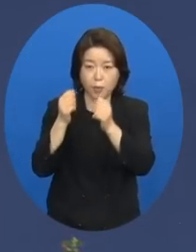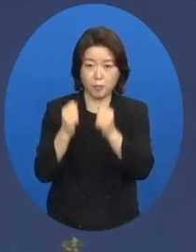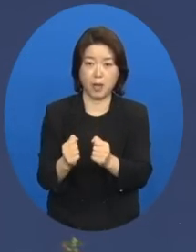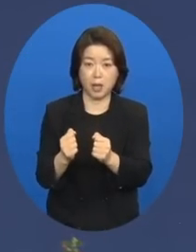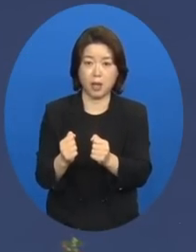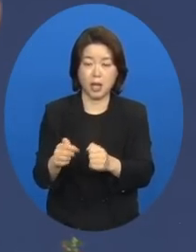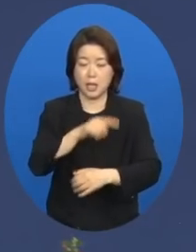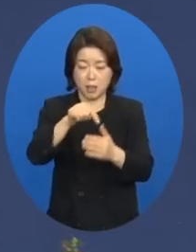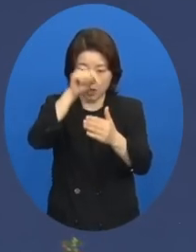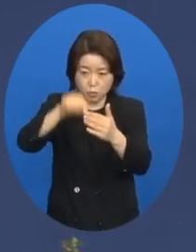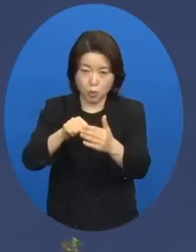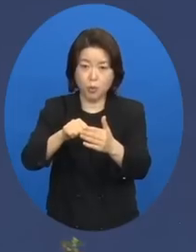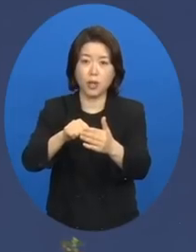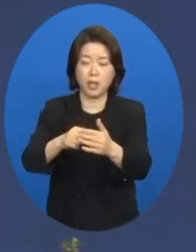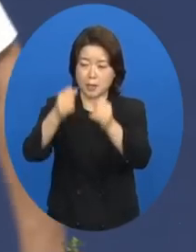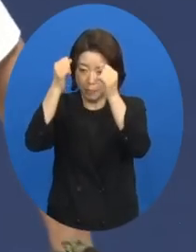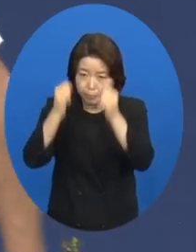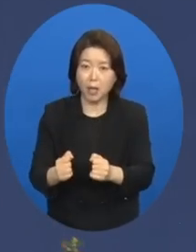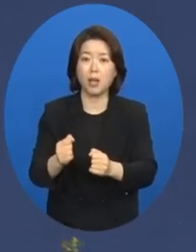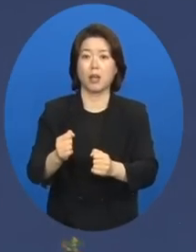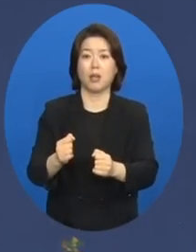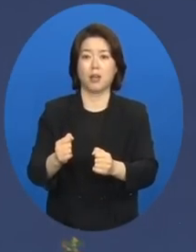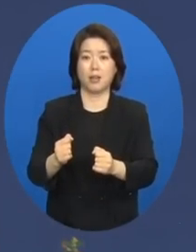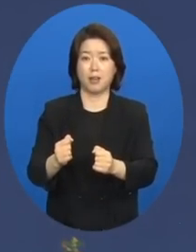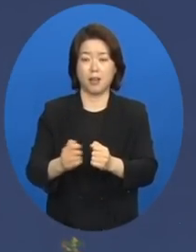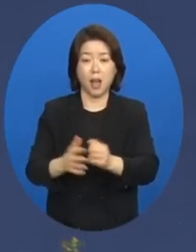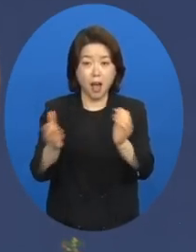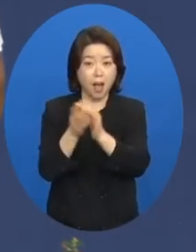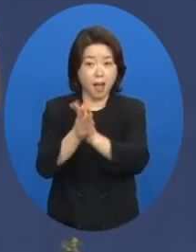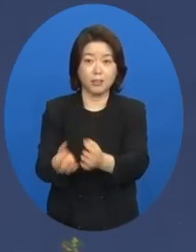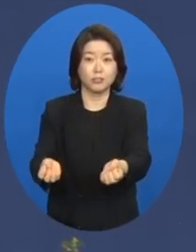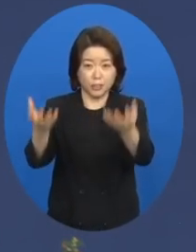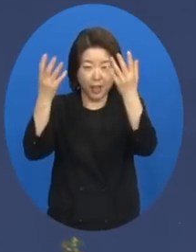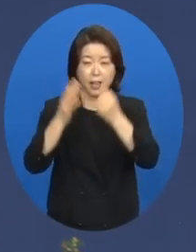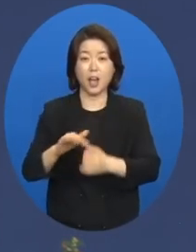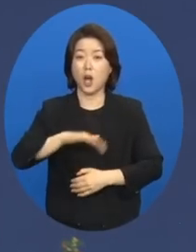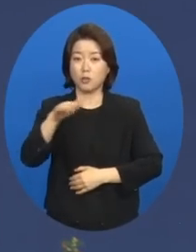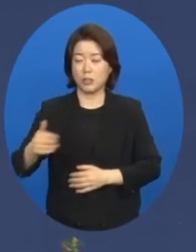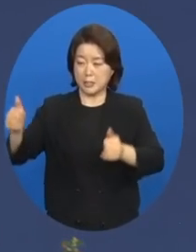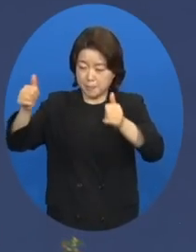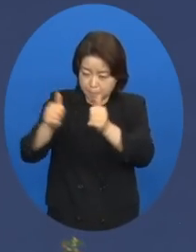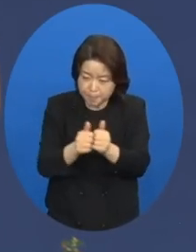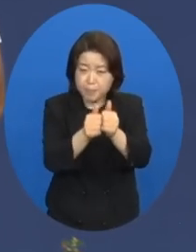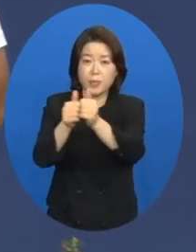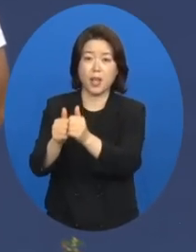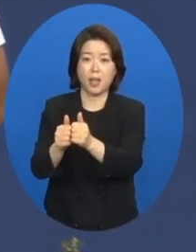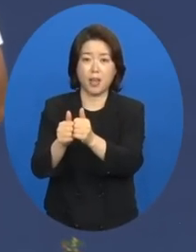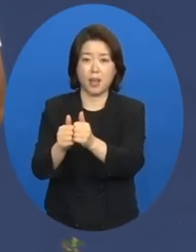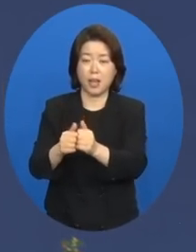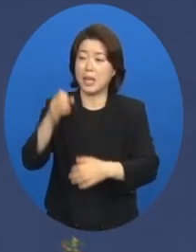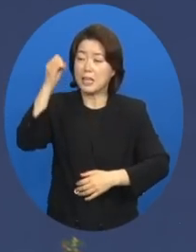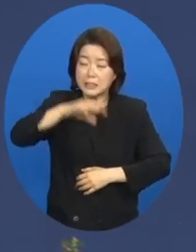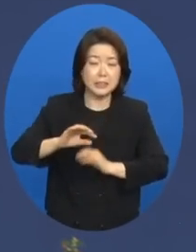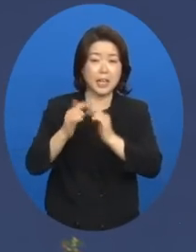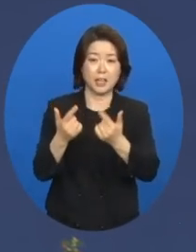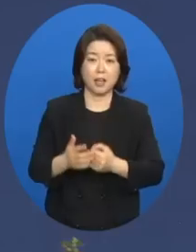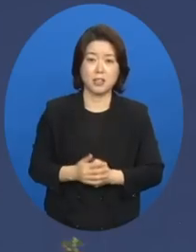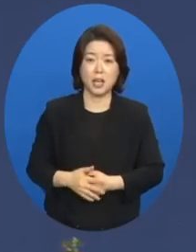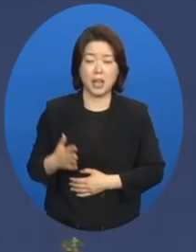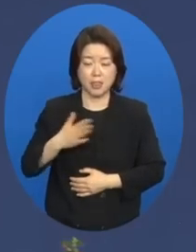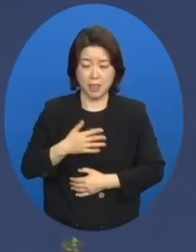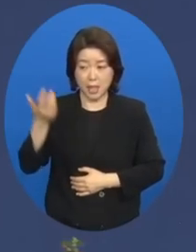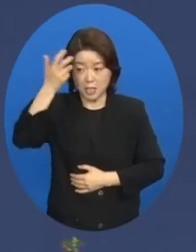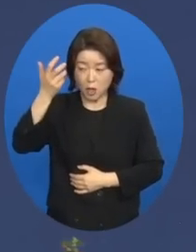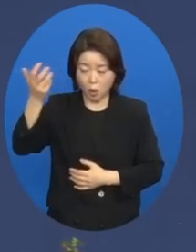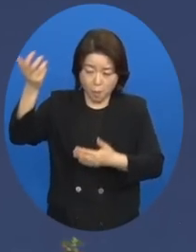너희 속에 계시겠습니다. 할렐루야. 우리와 동행하시는데 그냥 동행이 아니라 내 영혼